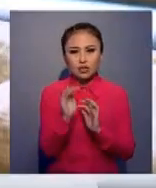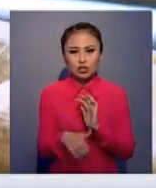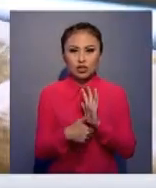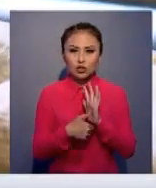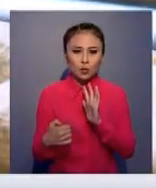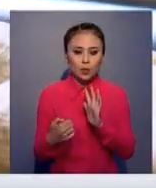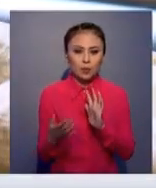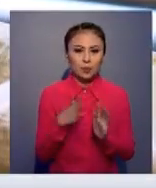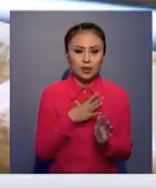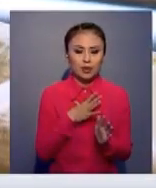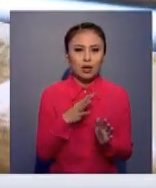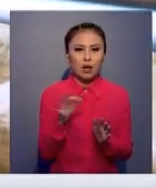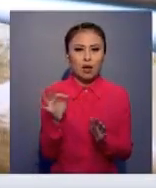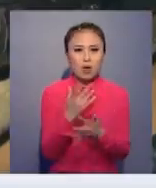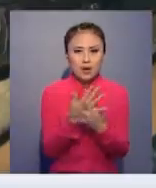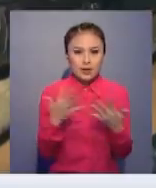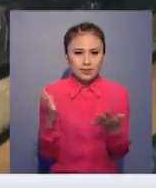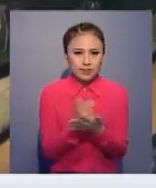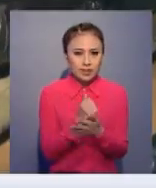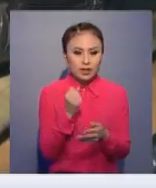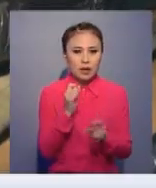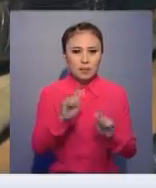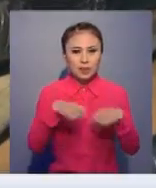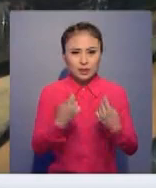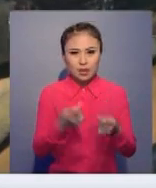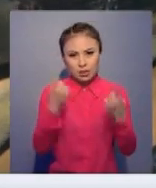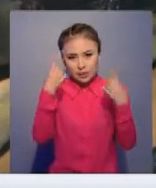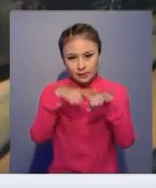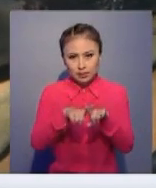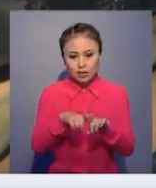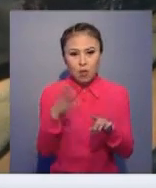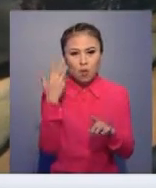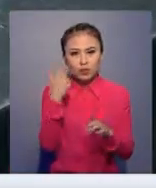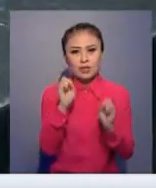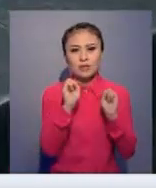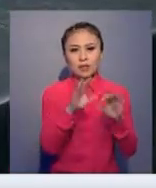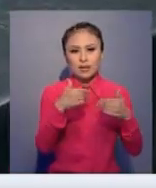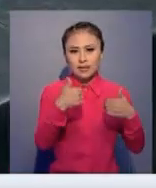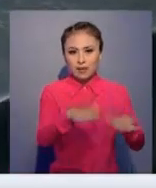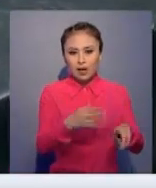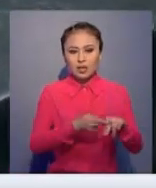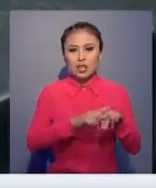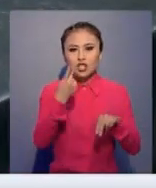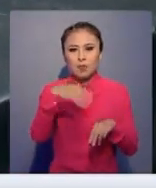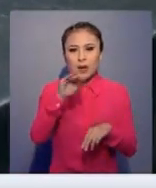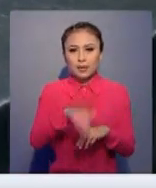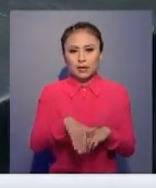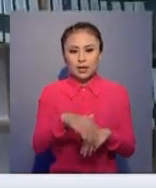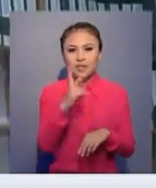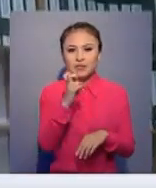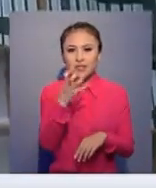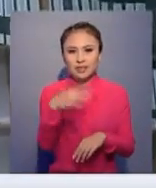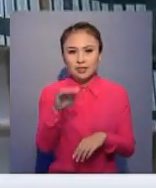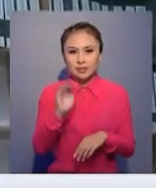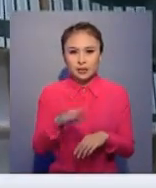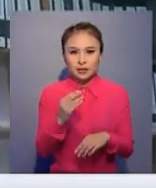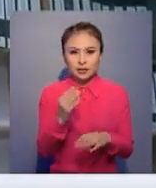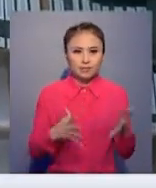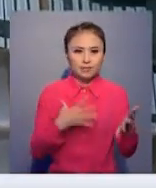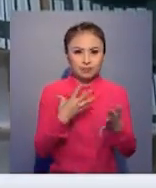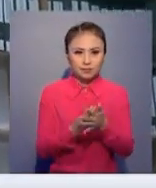13600 дана оқ өткізген. Тапсырылған әр қаруға техникалық жағдайына қарай 20 мыңнан 240 мың теңгеге дейін сыйақы